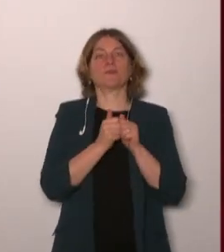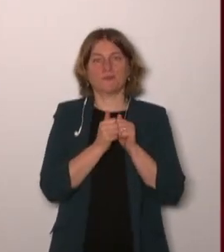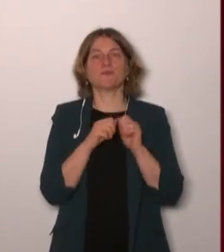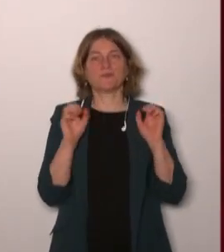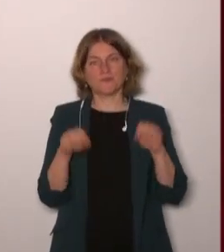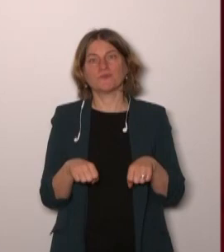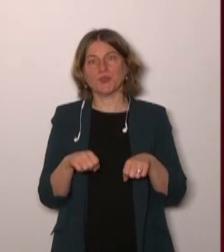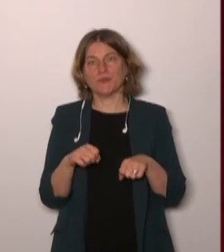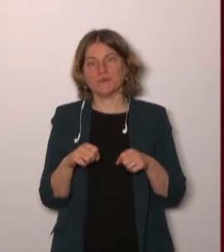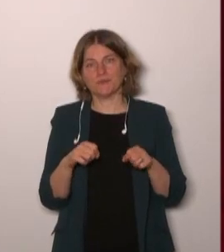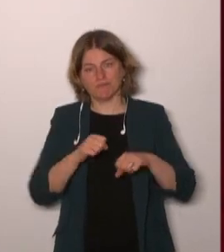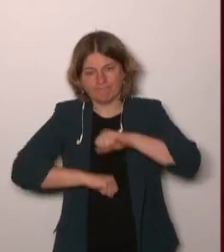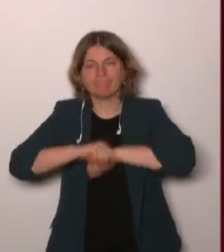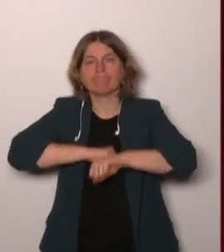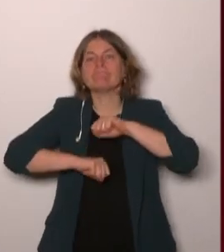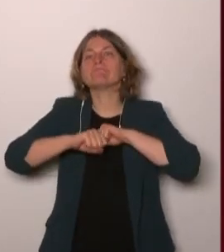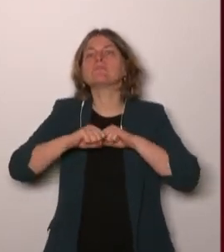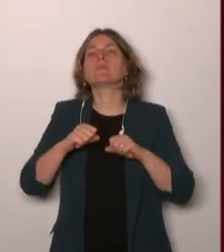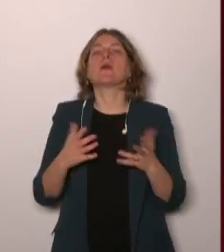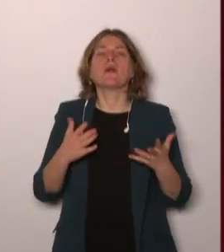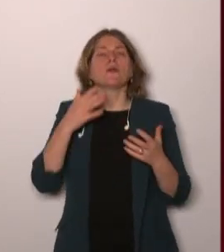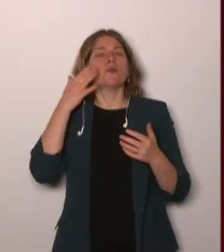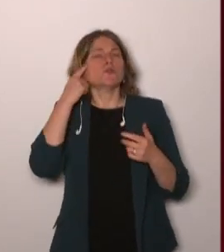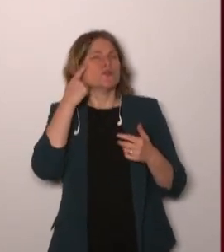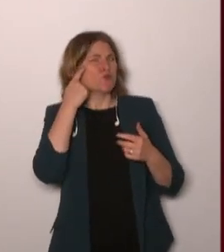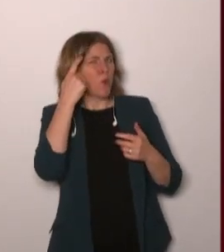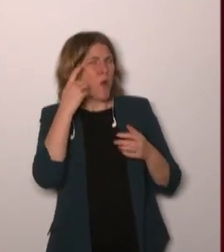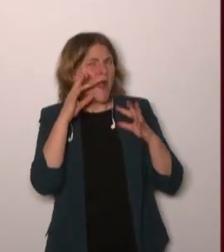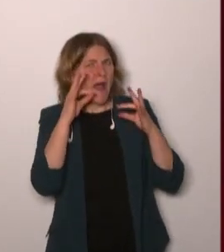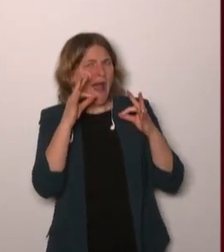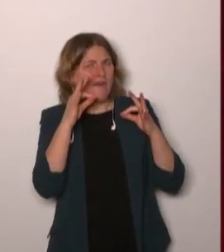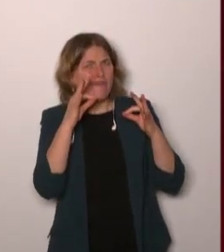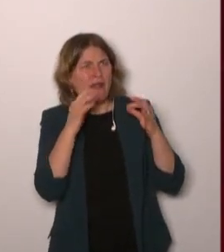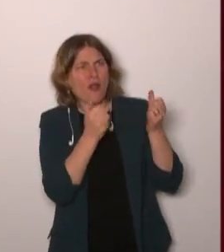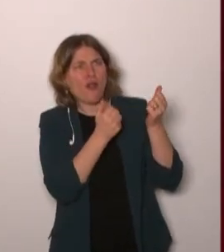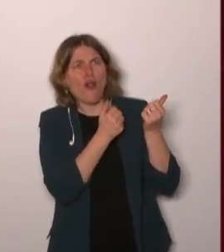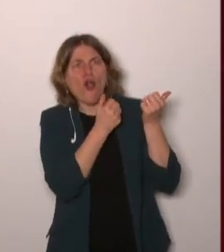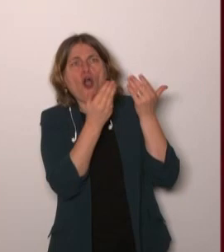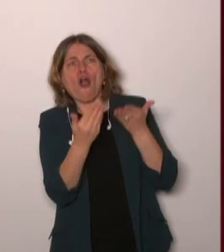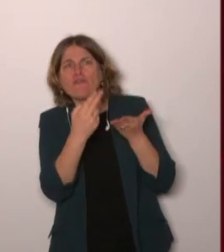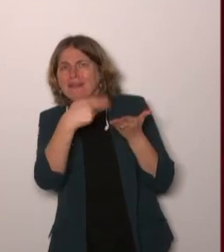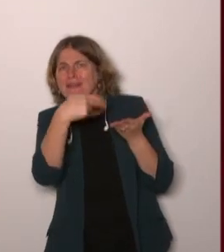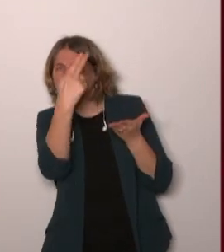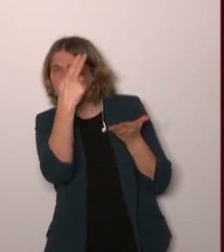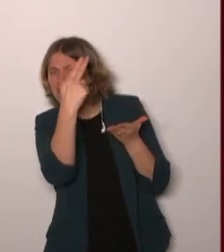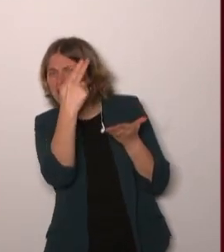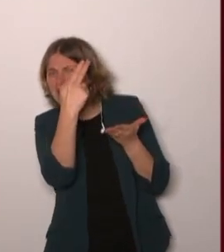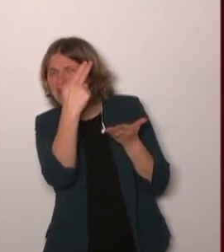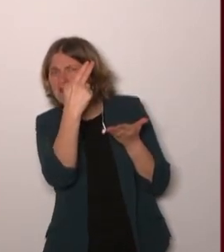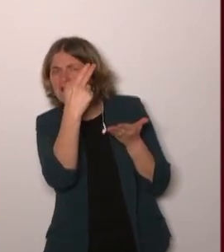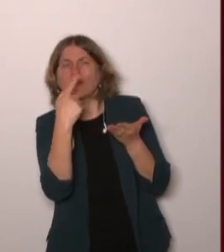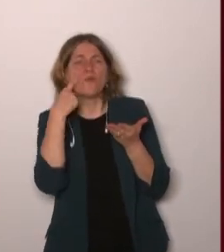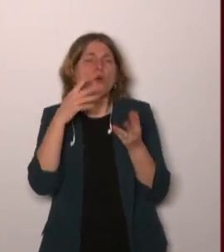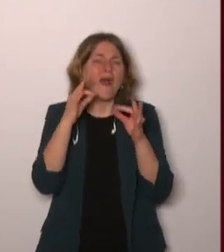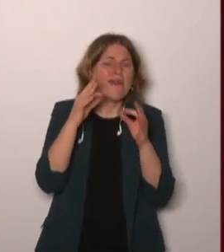appels d'offres nationaux pour chacun d'entre nous il y ait une place qui soit réservée à